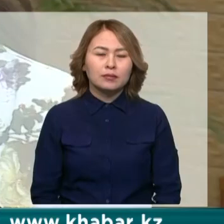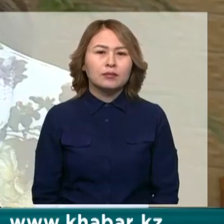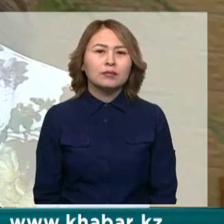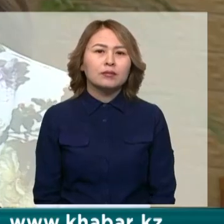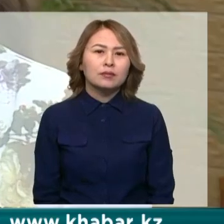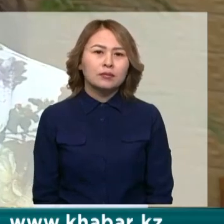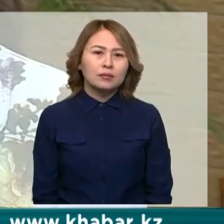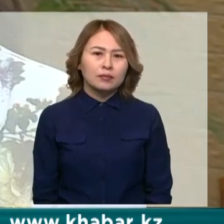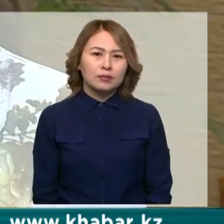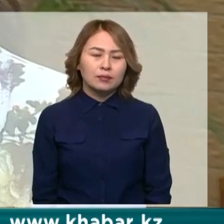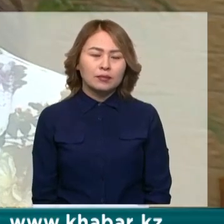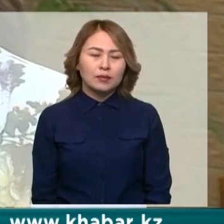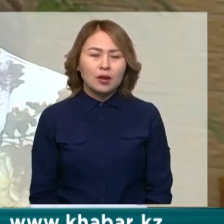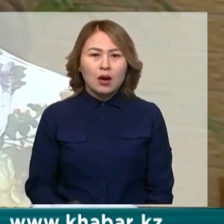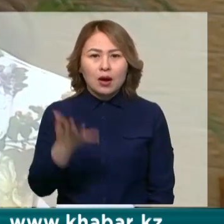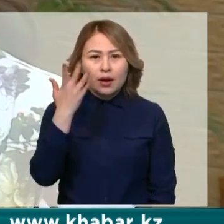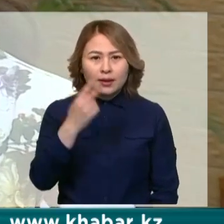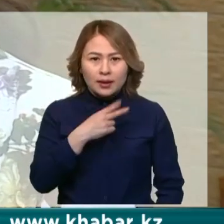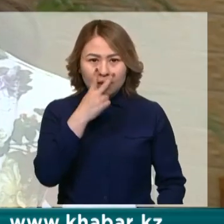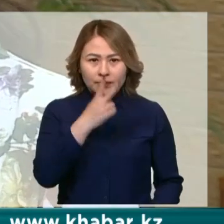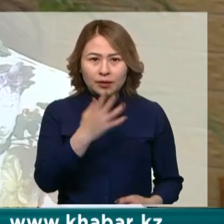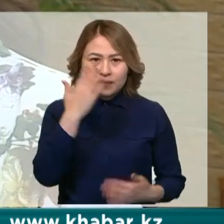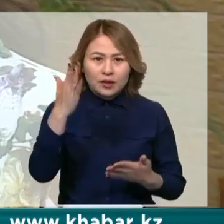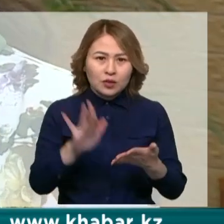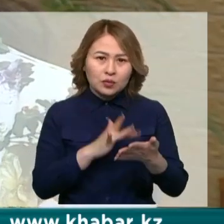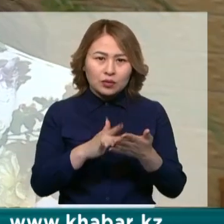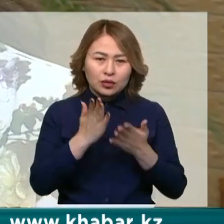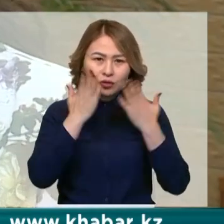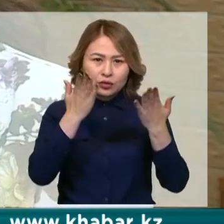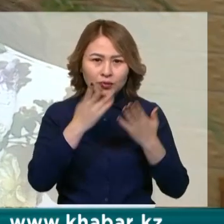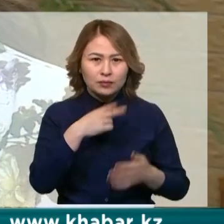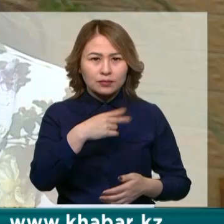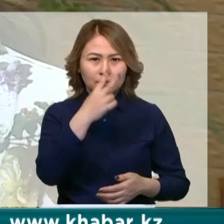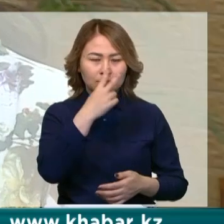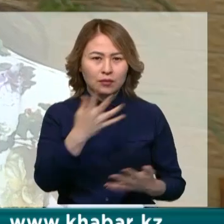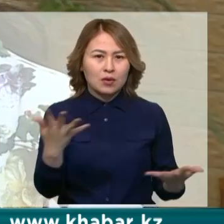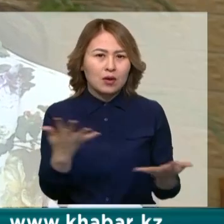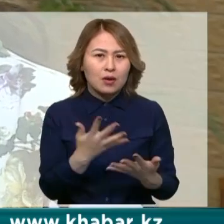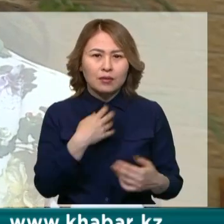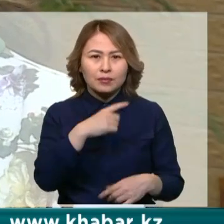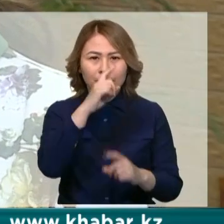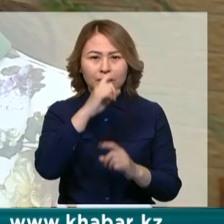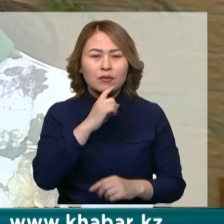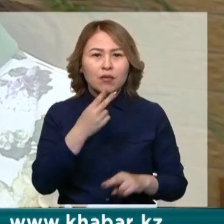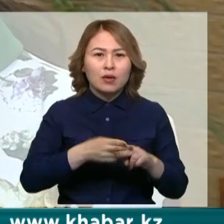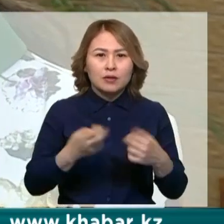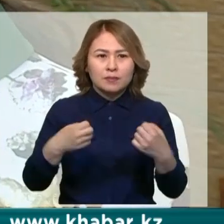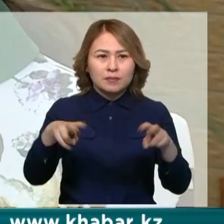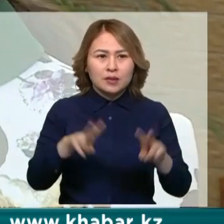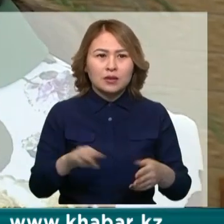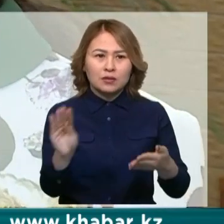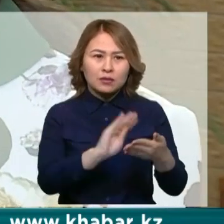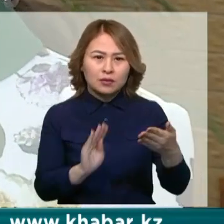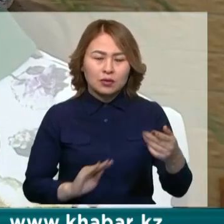конечно, неприятно удивлена. Бұл ақпарат оқығанда қатты таңғалдым. Рейтингті шығарғандар қандай негізге сүйенгені қызық болды. Әдейі мақаланы